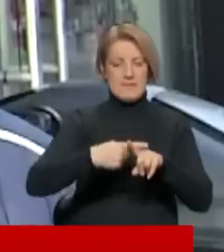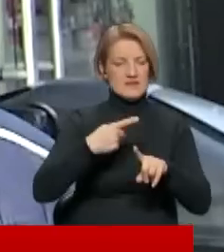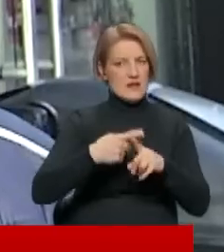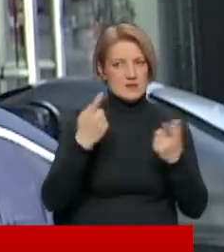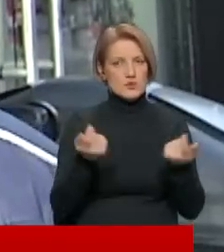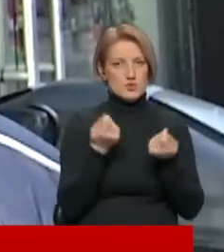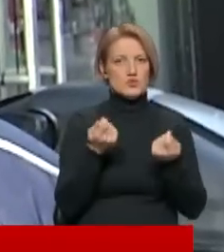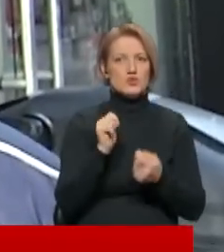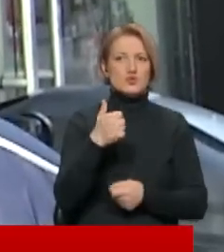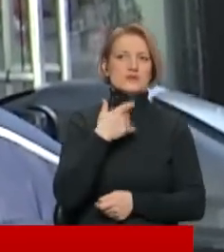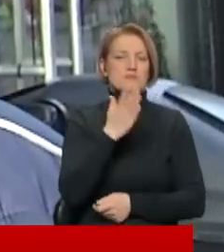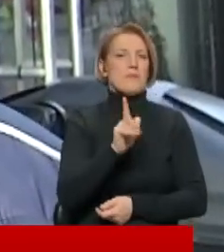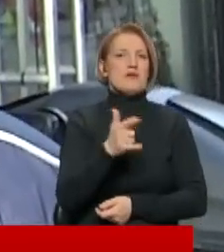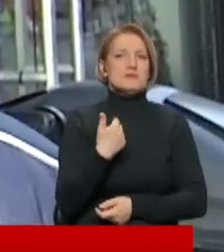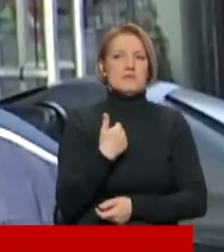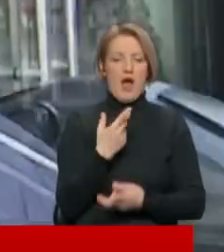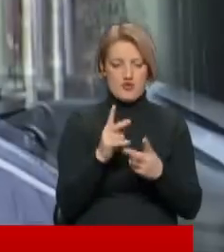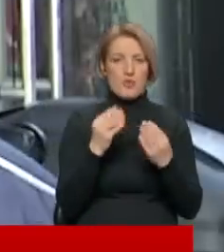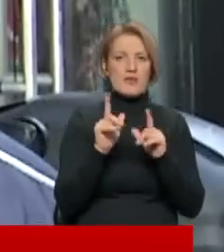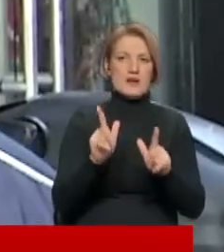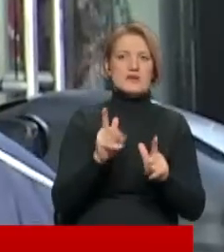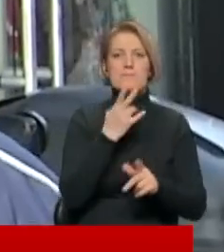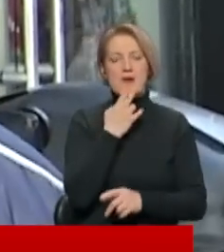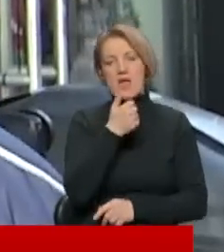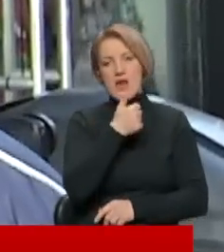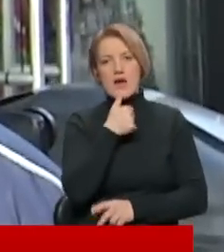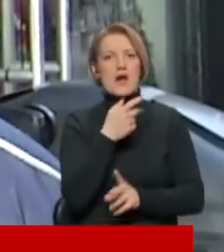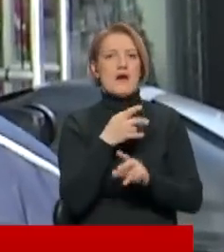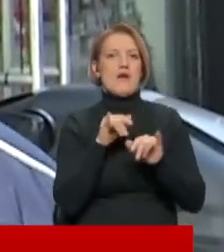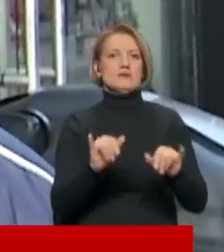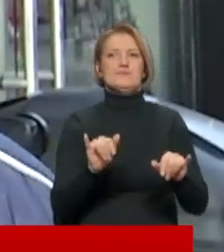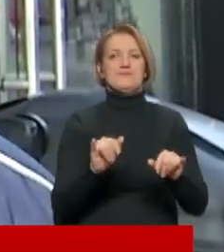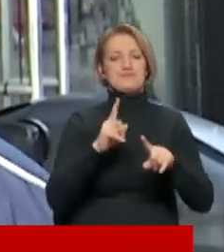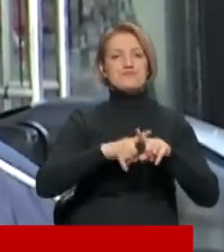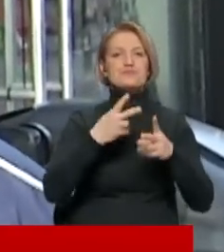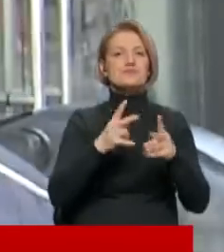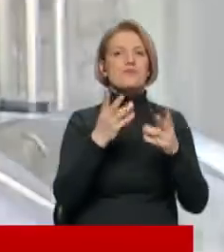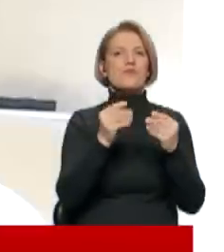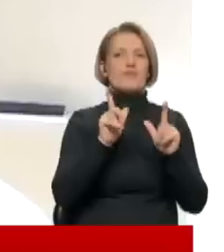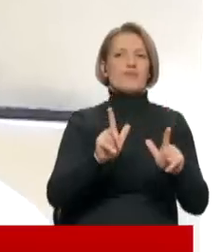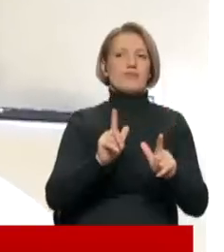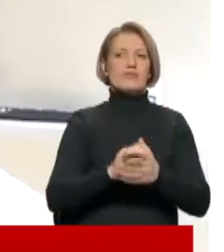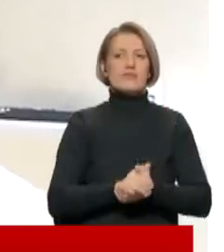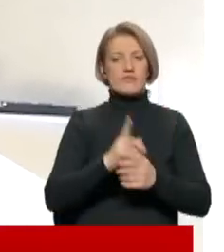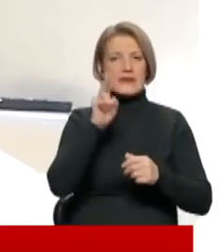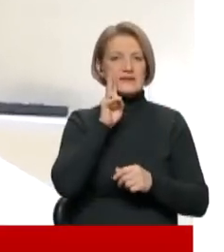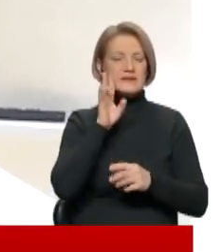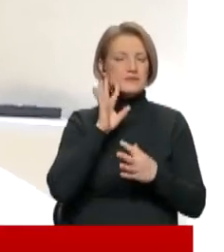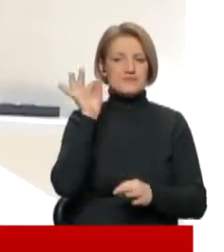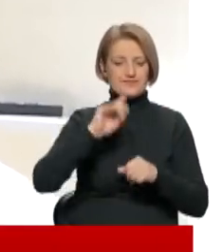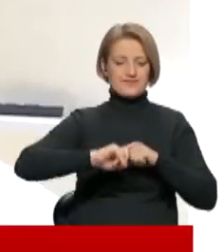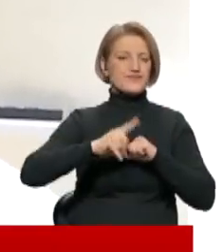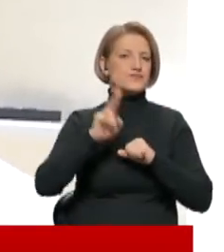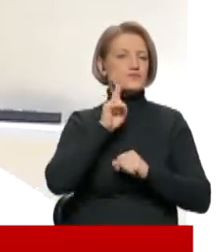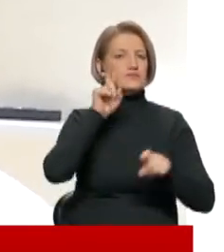de çalışıyorum pazar günü gitmem lazım yani açık olması lazım bayan da olsa erkek de olsa pazar günü açık olması insanlar hafta sonu tıraş